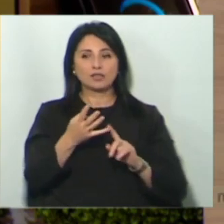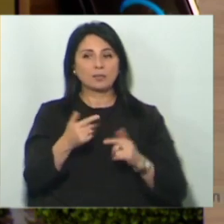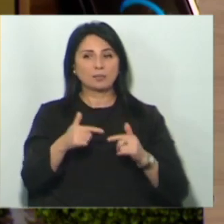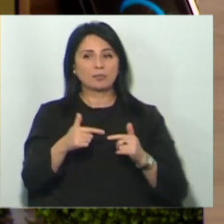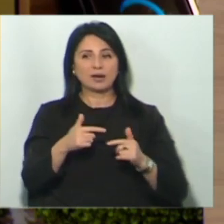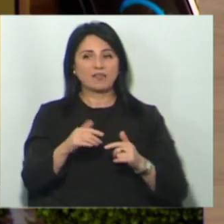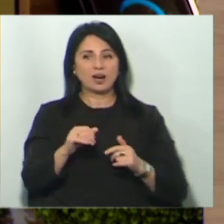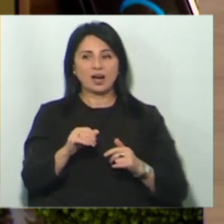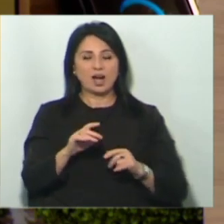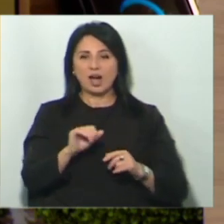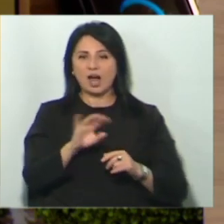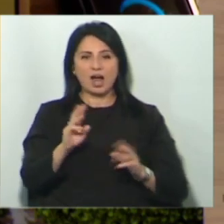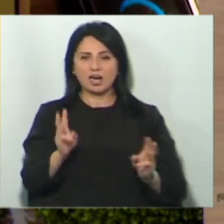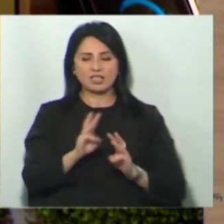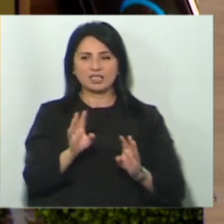Gheșaris